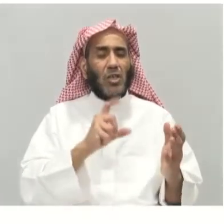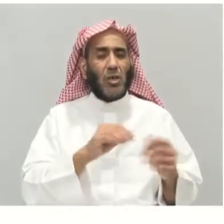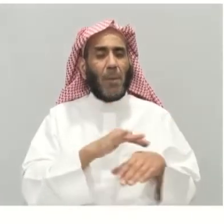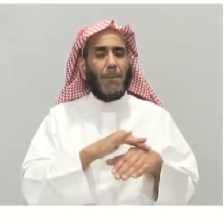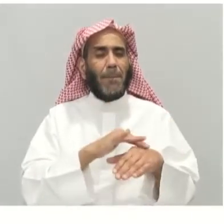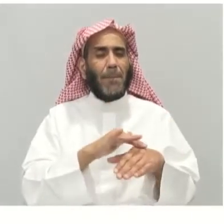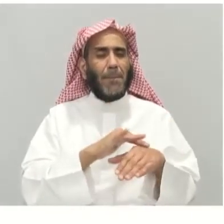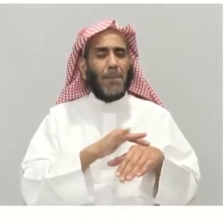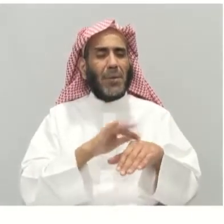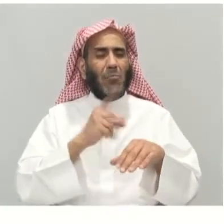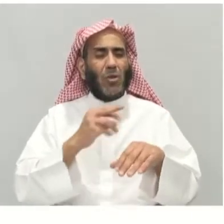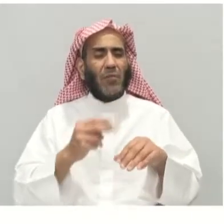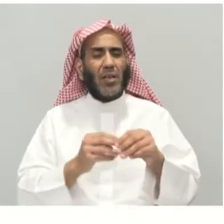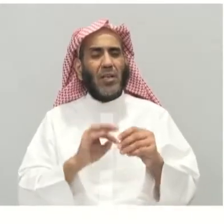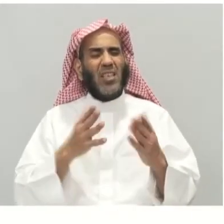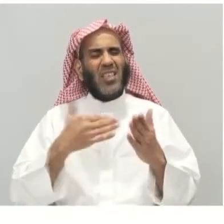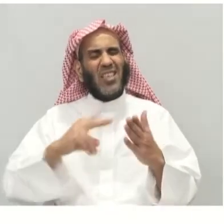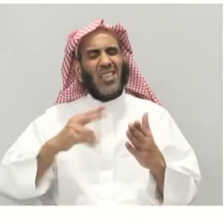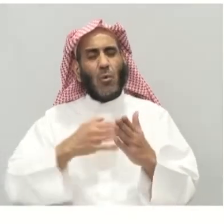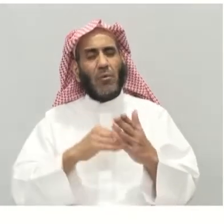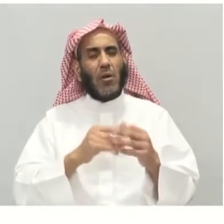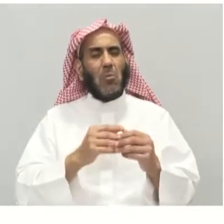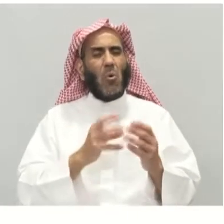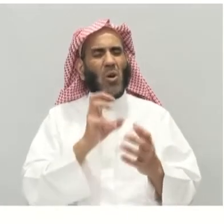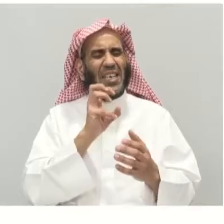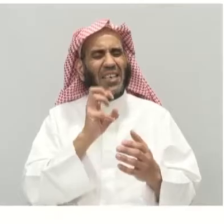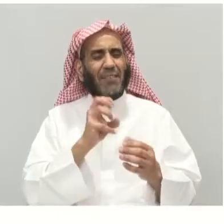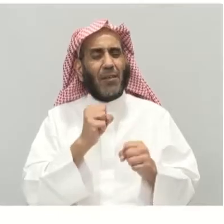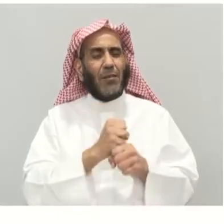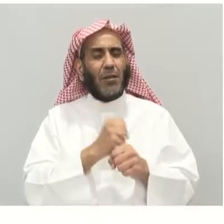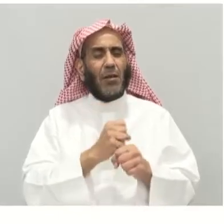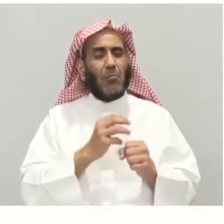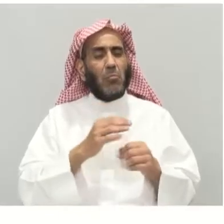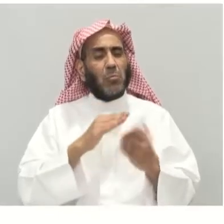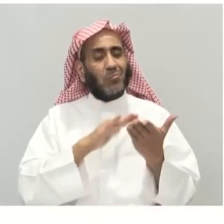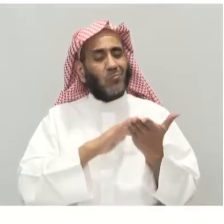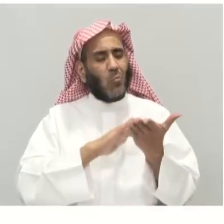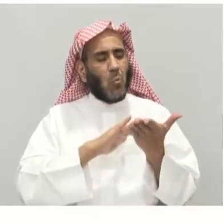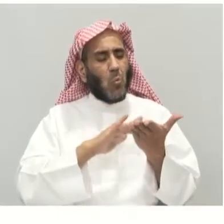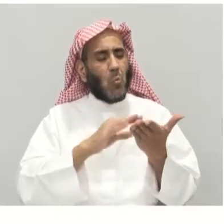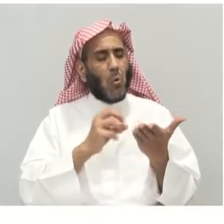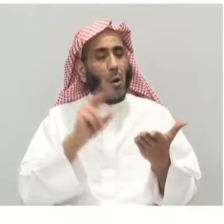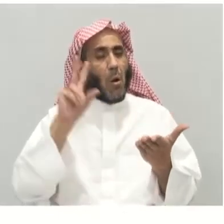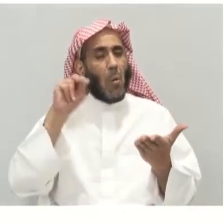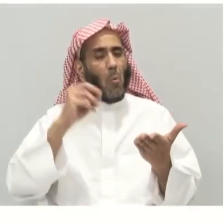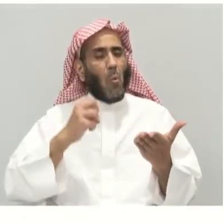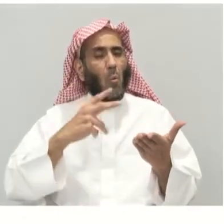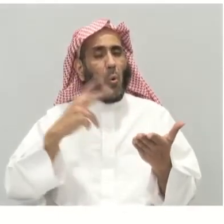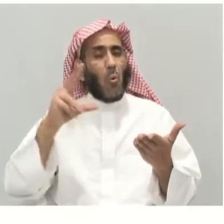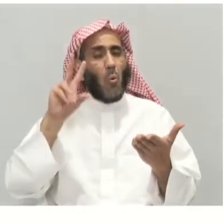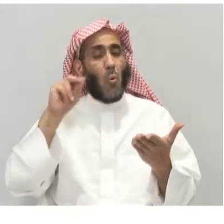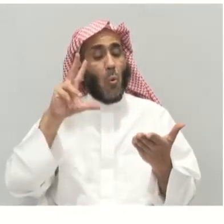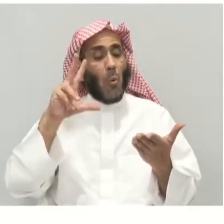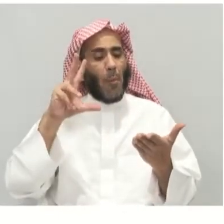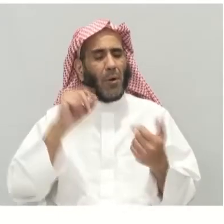مختلفه عن تلوين بالفرشاه ايضا كل ما جاف العمل كان صقله يعطي لمعه اكثر ايضا